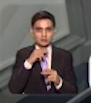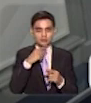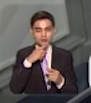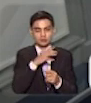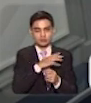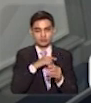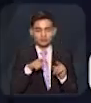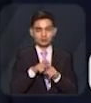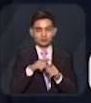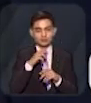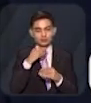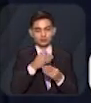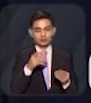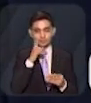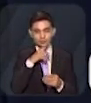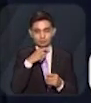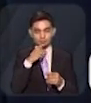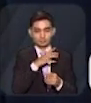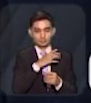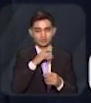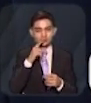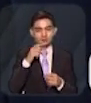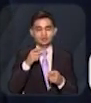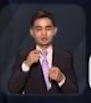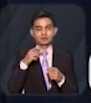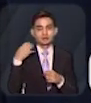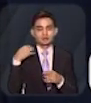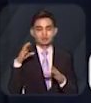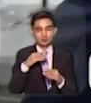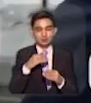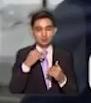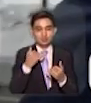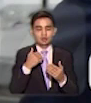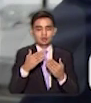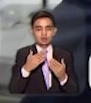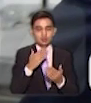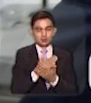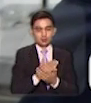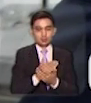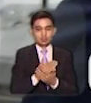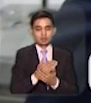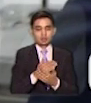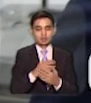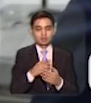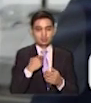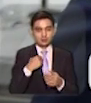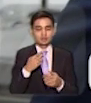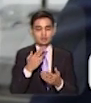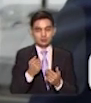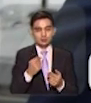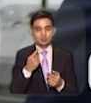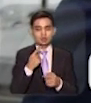ақшалай көмек көрсету үшін жергілікті кәсіпкерлермен келісіп жатқандарын айтады. Бір ретті көмек көрсету ол міндетті түрде болады.